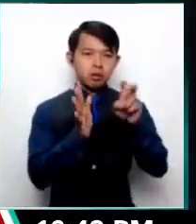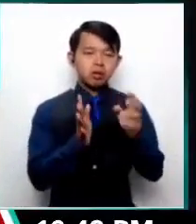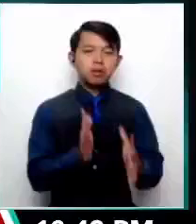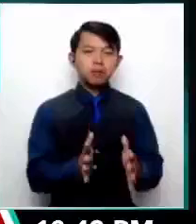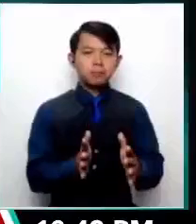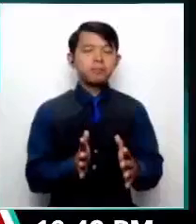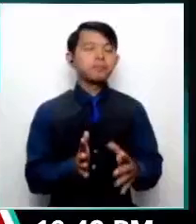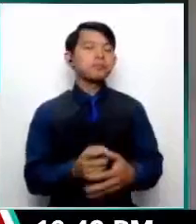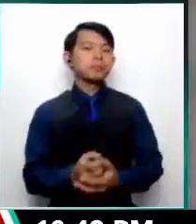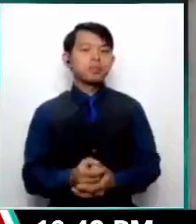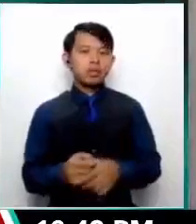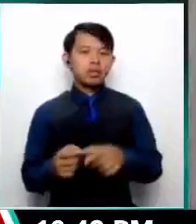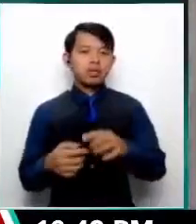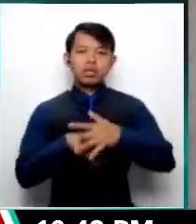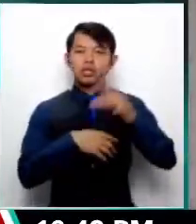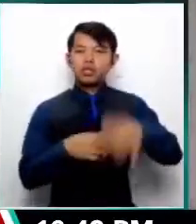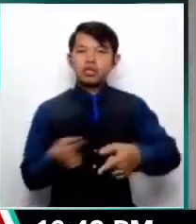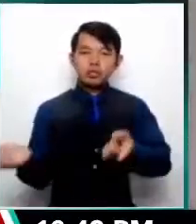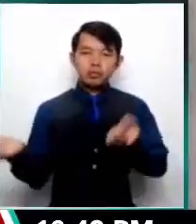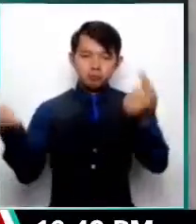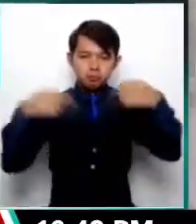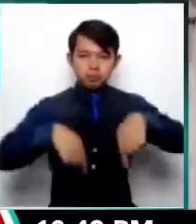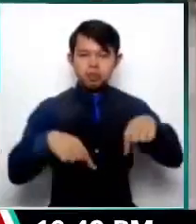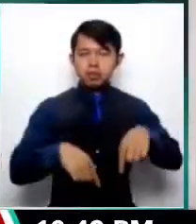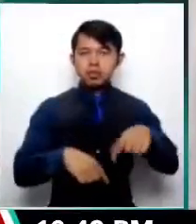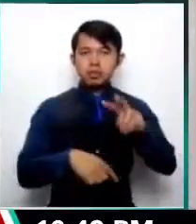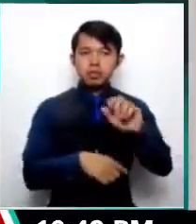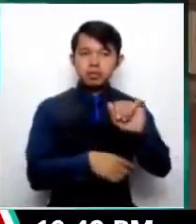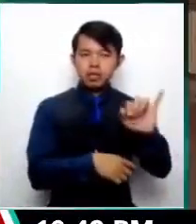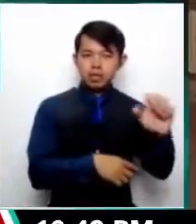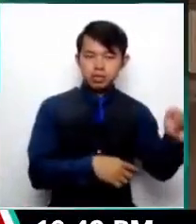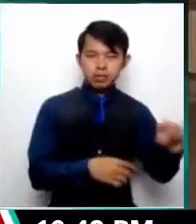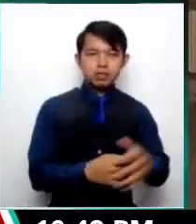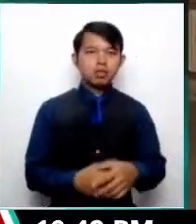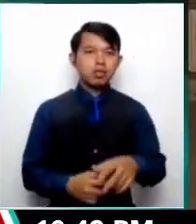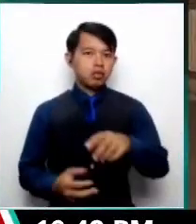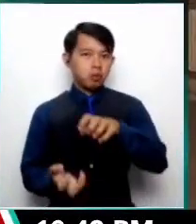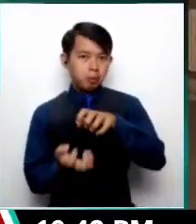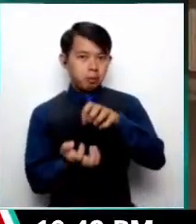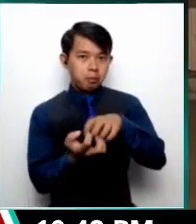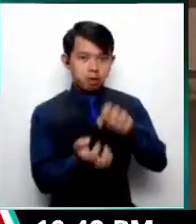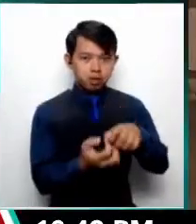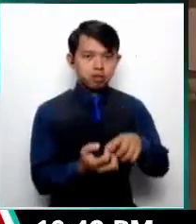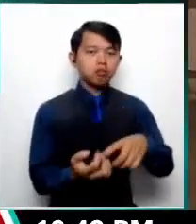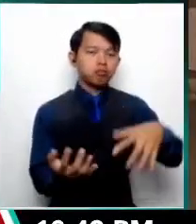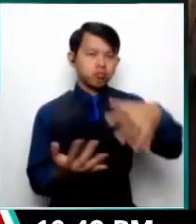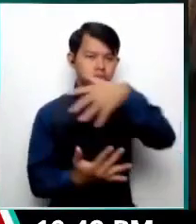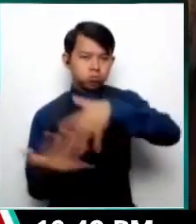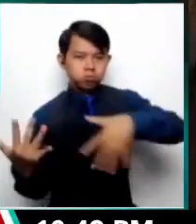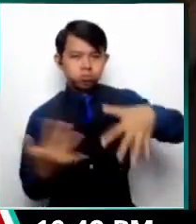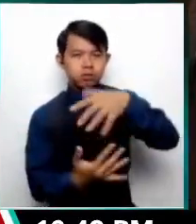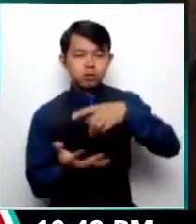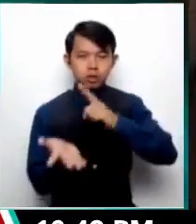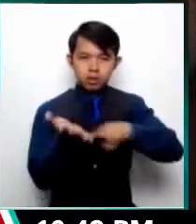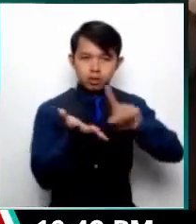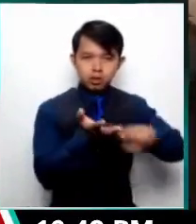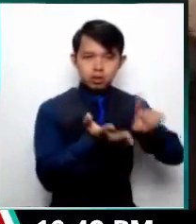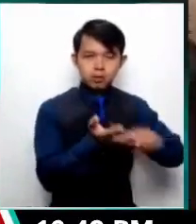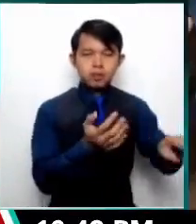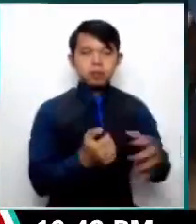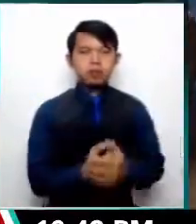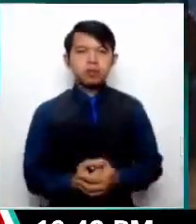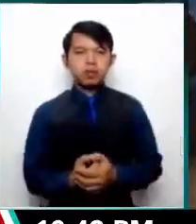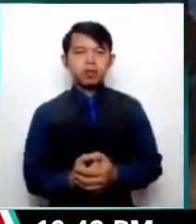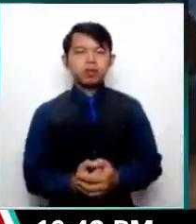para iwas aberya. Mayat maya ang ikot ng K-9 units. Susulitin ng pamilyang inabutan namin ang long weekend